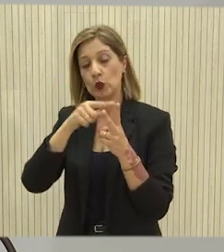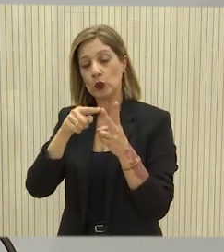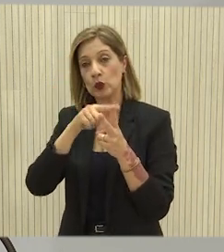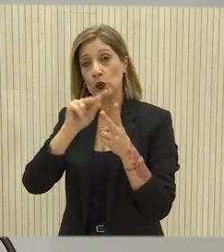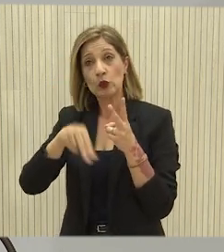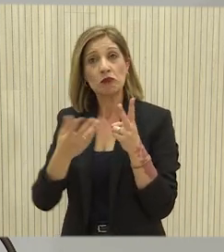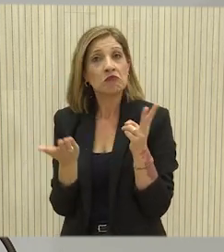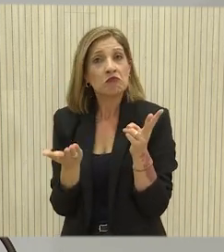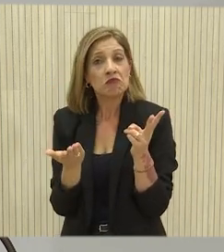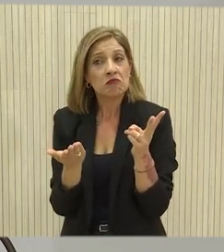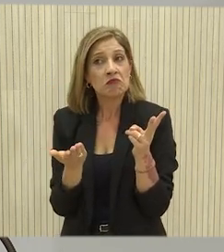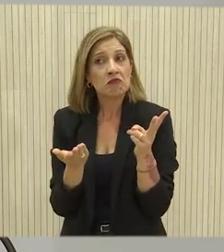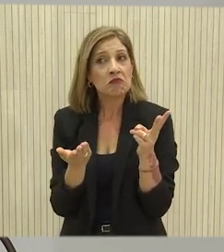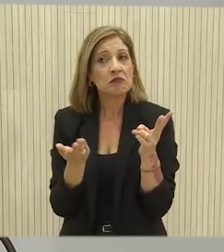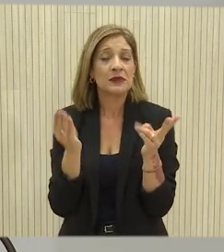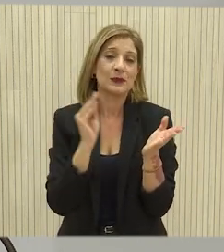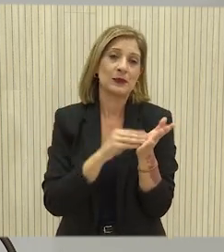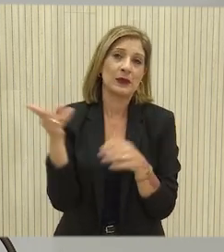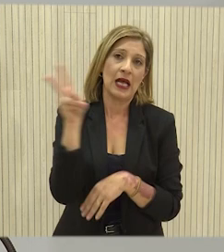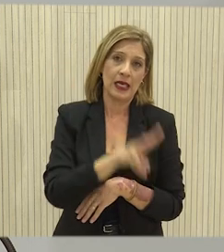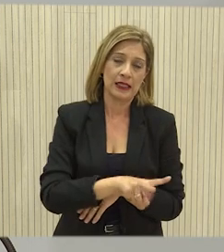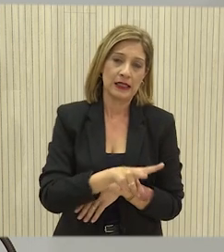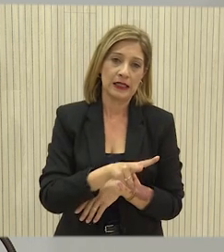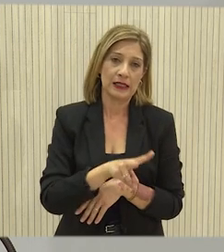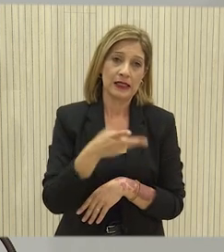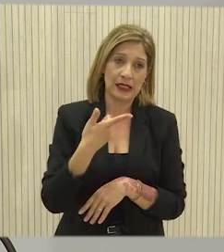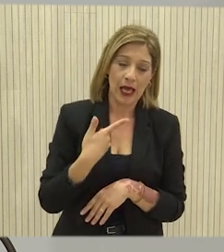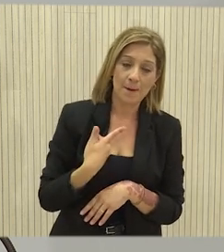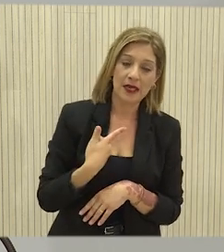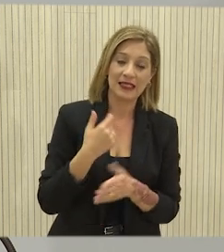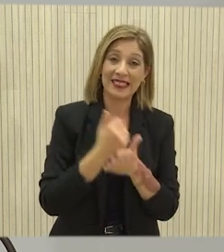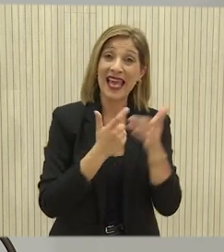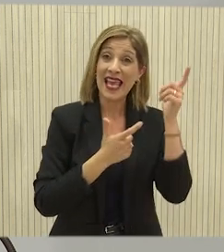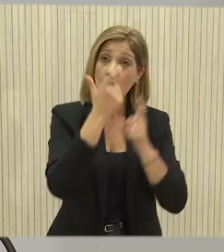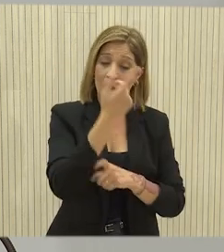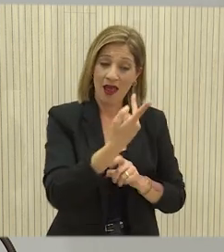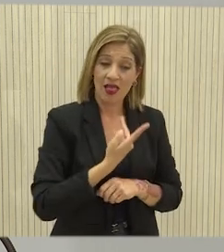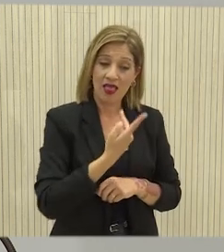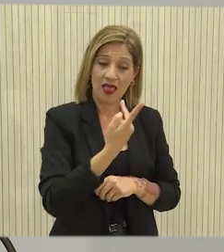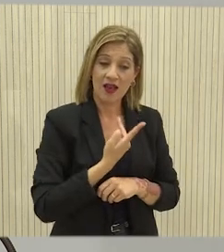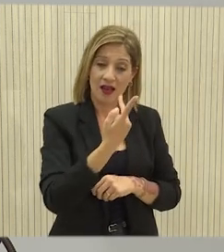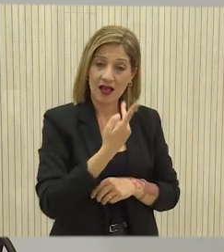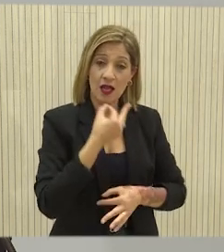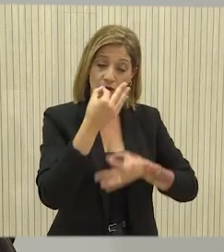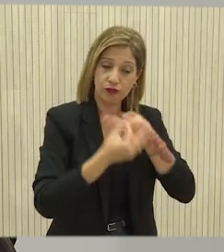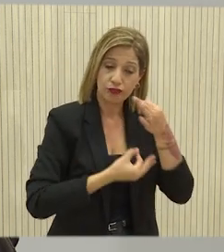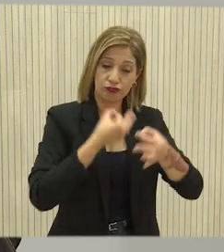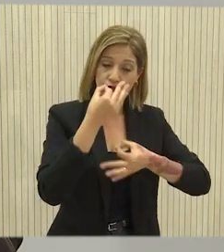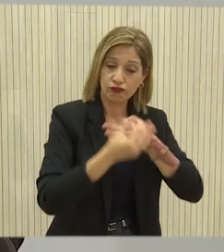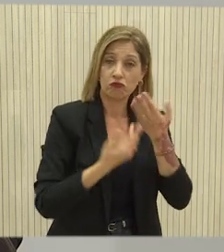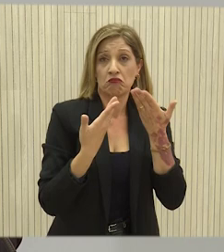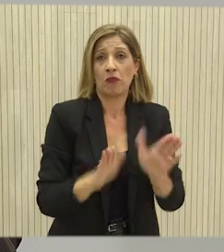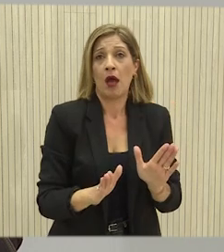αυτή? Αντιλαμβάνεστε, επαναλαμβάνω, ότι αυτή η συναντήληψη μεταξύ μας και της ειρηνευτικής δύναμης, η οποία βάσει και των όρων εντολής